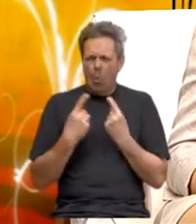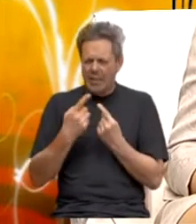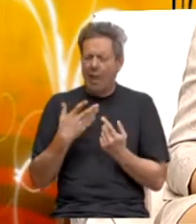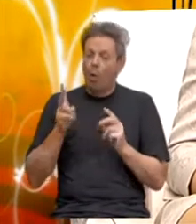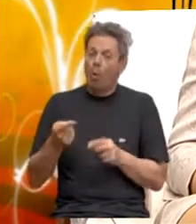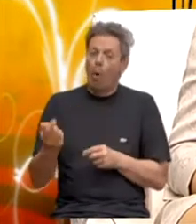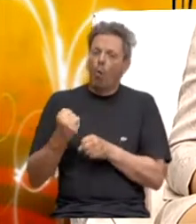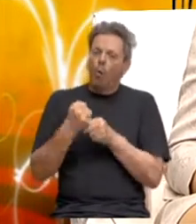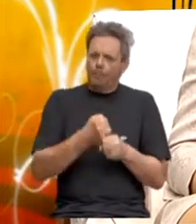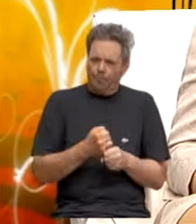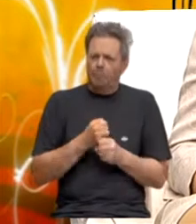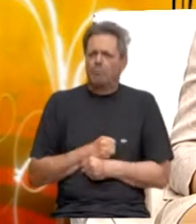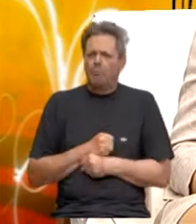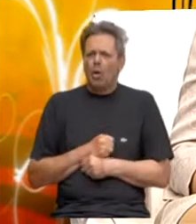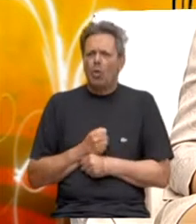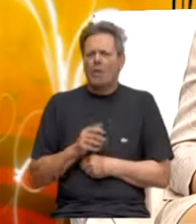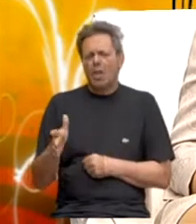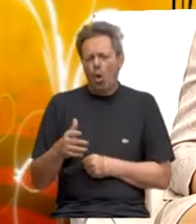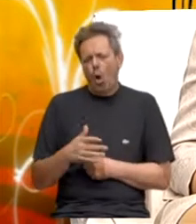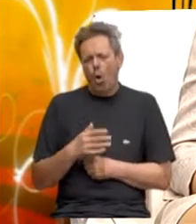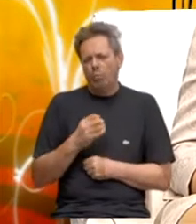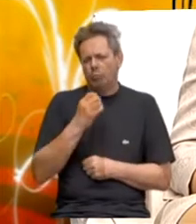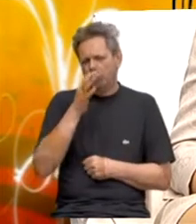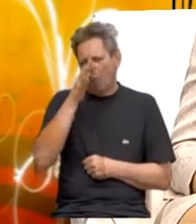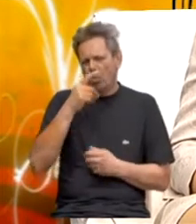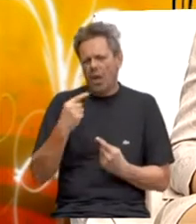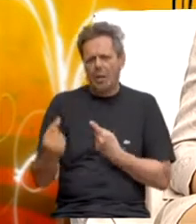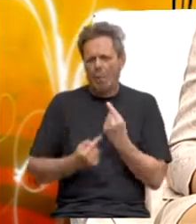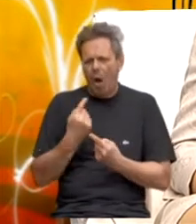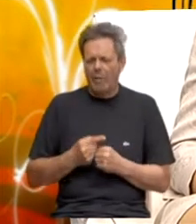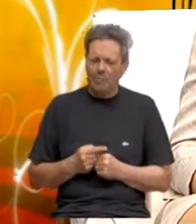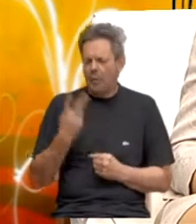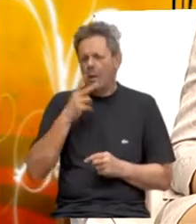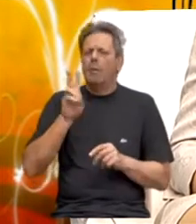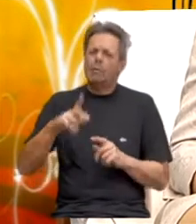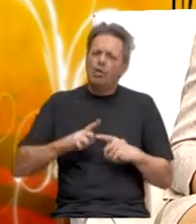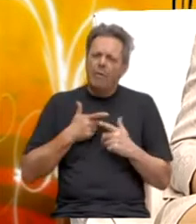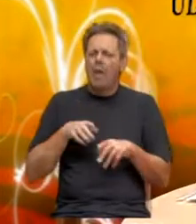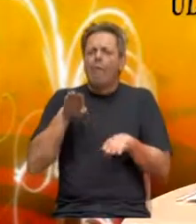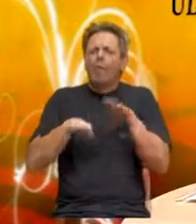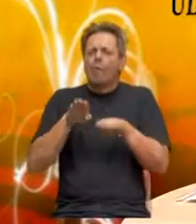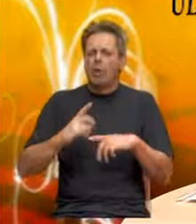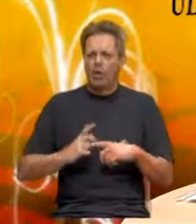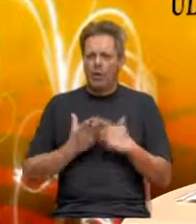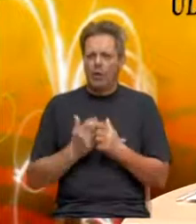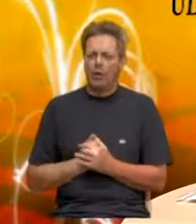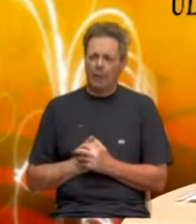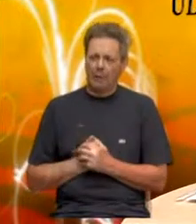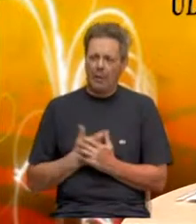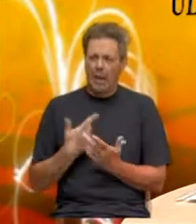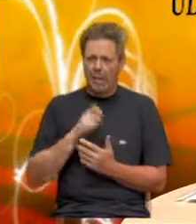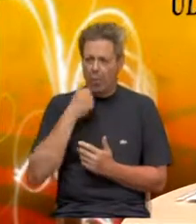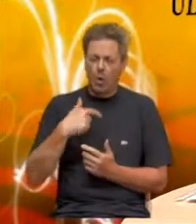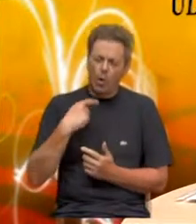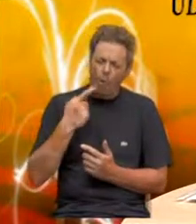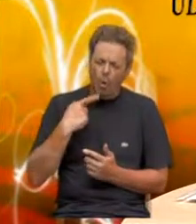dovesti do neželjenih nuspojava. Uravnoteženi život u svakom pogledu. Kada ljudi govore o